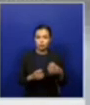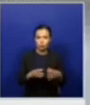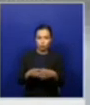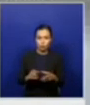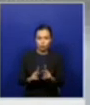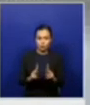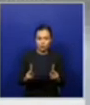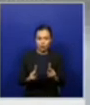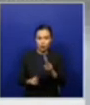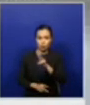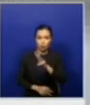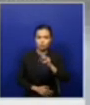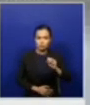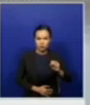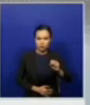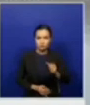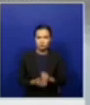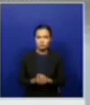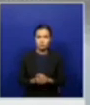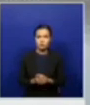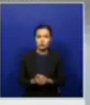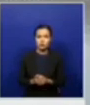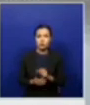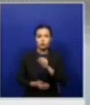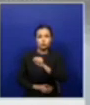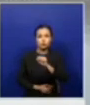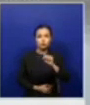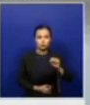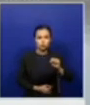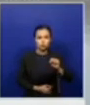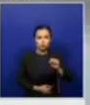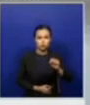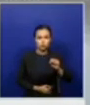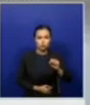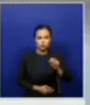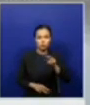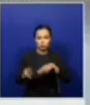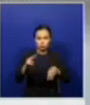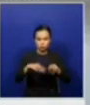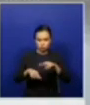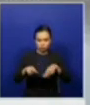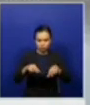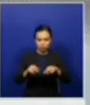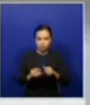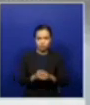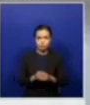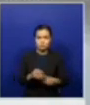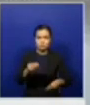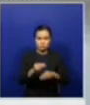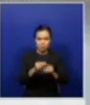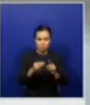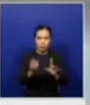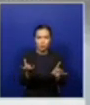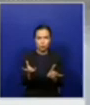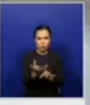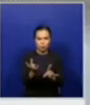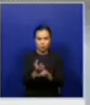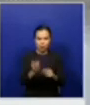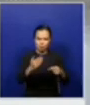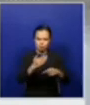ามัญจากสภาผู้แทนราษฎรในการตรวจสอบ เพื่อความมีประสิทธิภาพโปร่ง